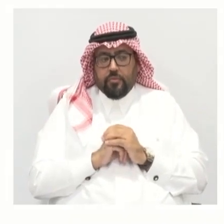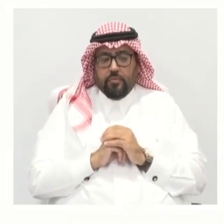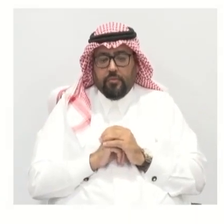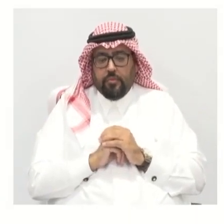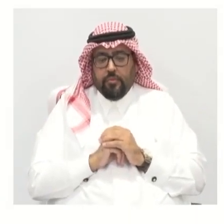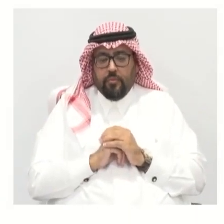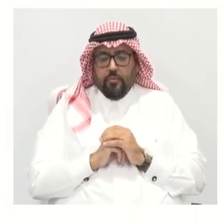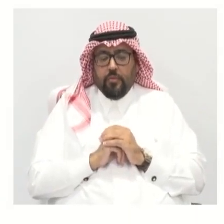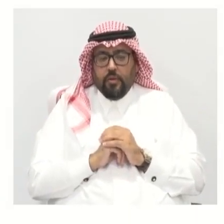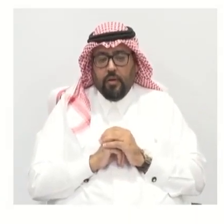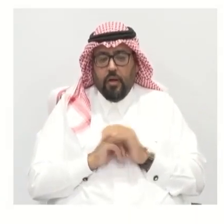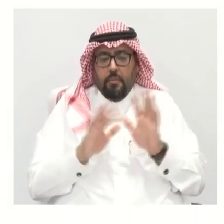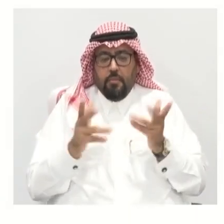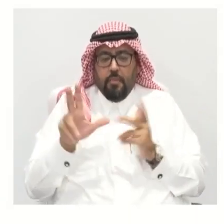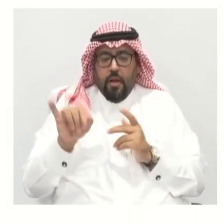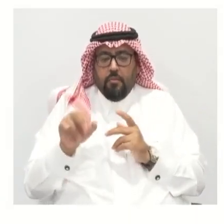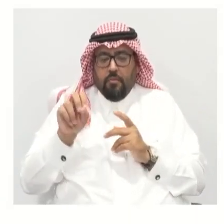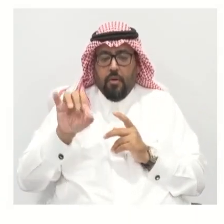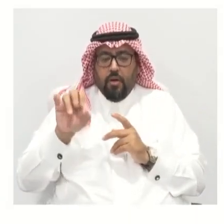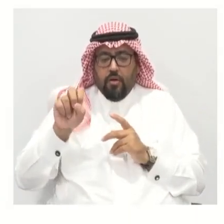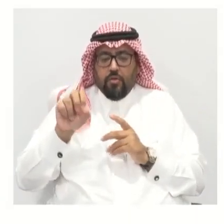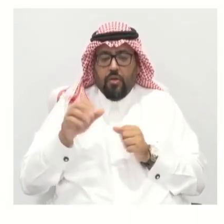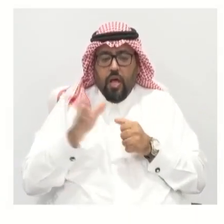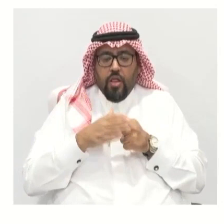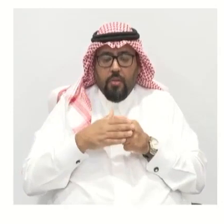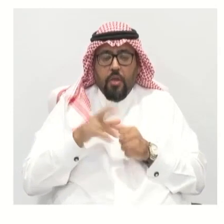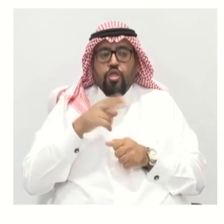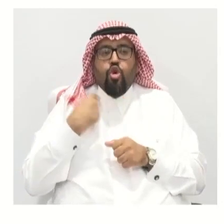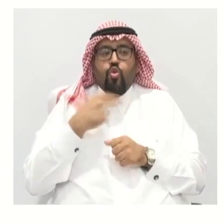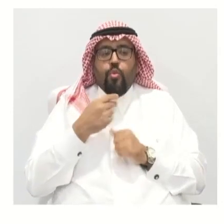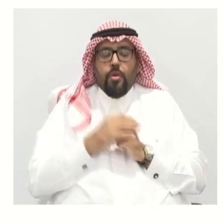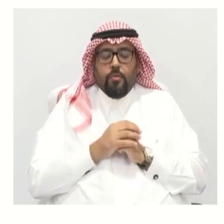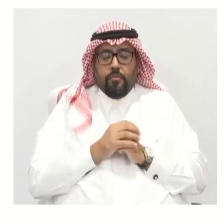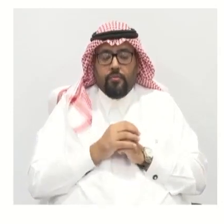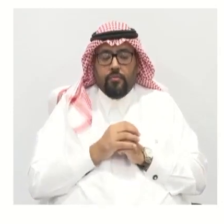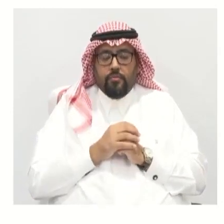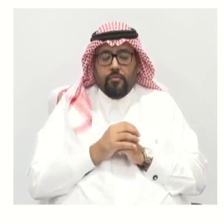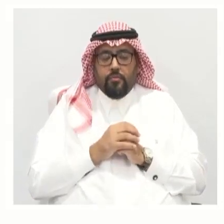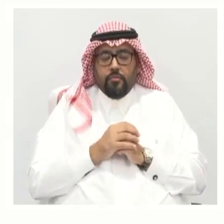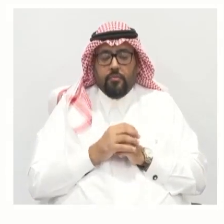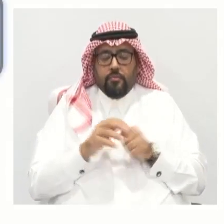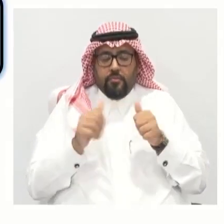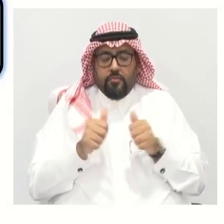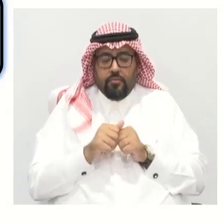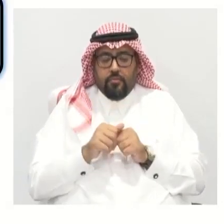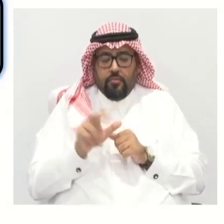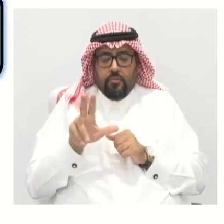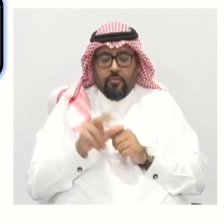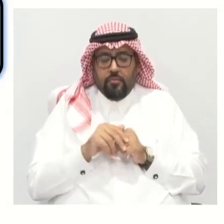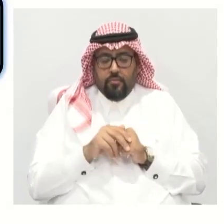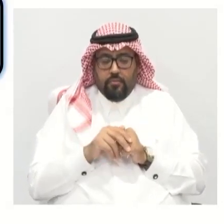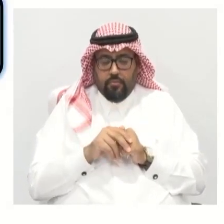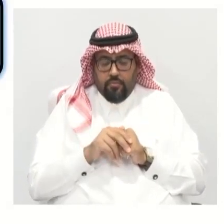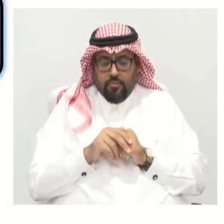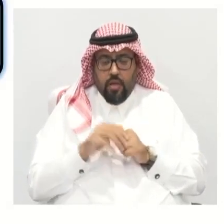فيكم ما المقصود بالخدمات الحكوميه نعم احسنتم المقصود